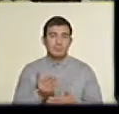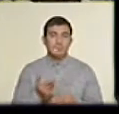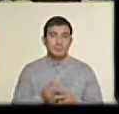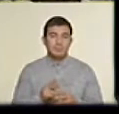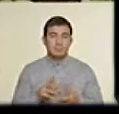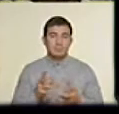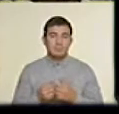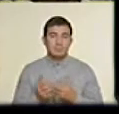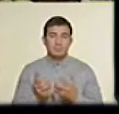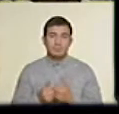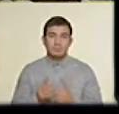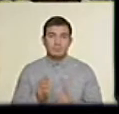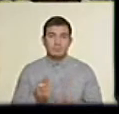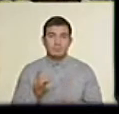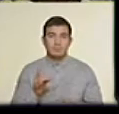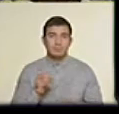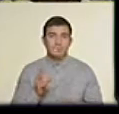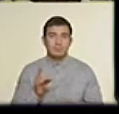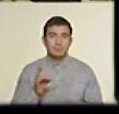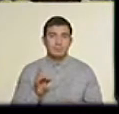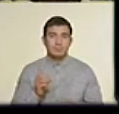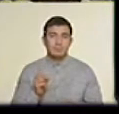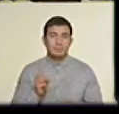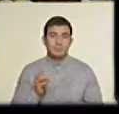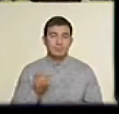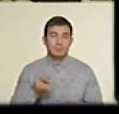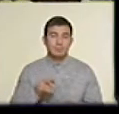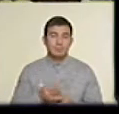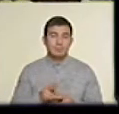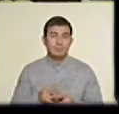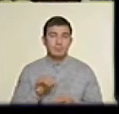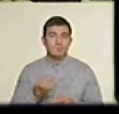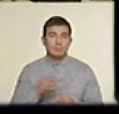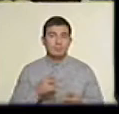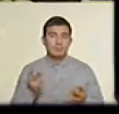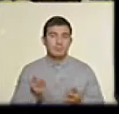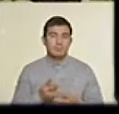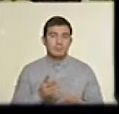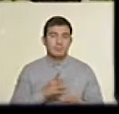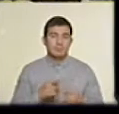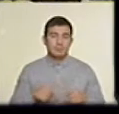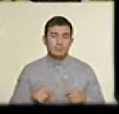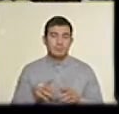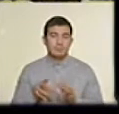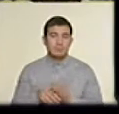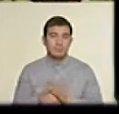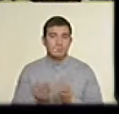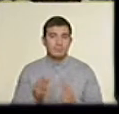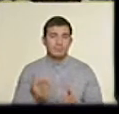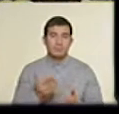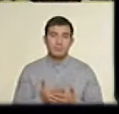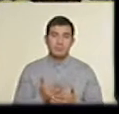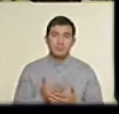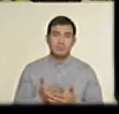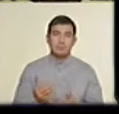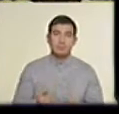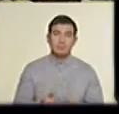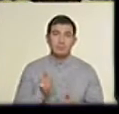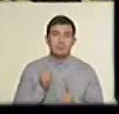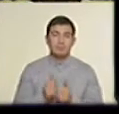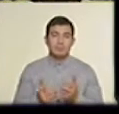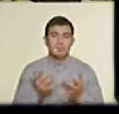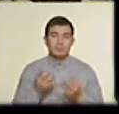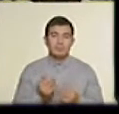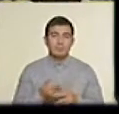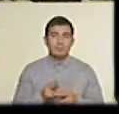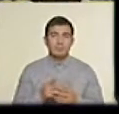sanaladi. Rekreatsiya xizmatini rivojlanishi uchun zarur bo'lgan omillar quyidagilardan iborat. Ya'ni kundalik